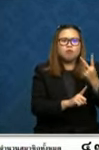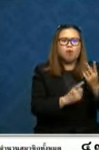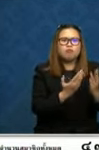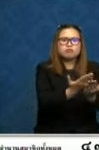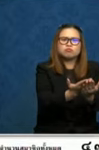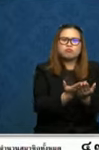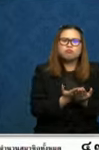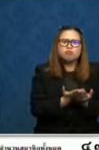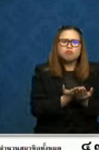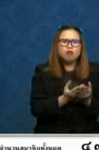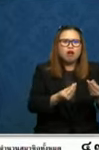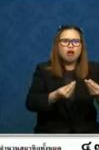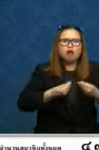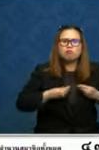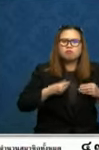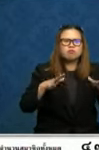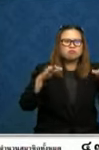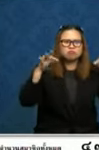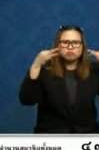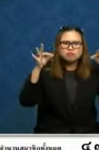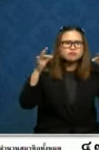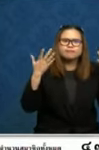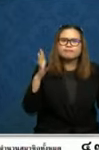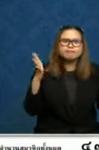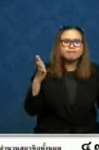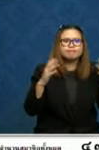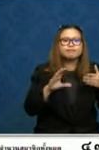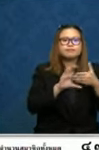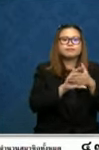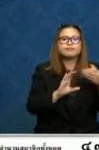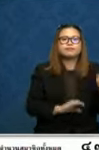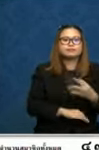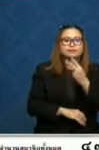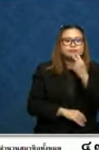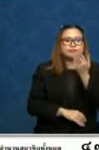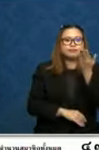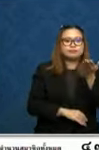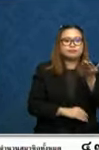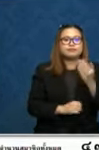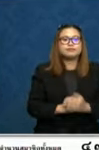ให้กรรมธิการสักแผ่นเดียวนะคะขอสไลด์ด้วยค่ะ